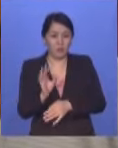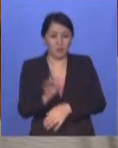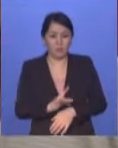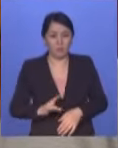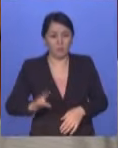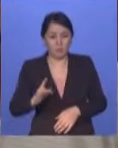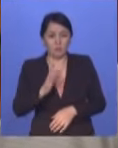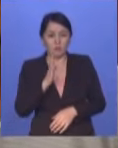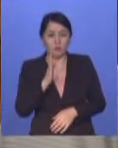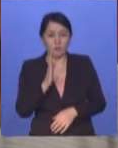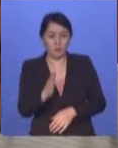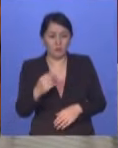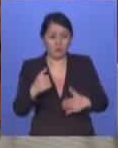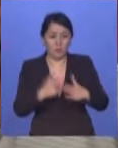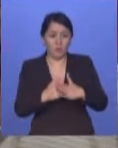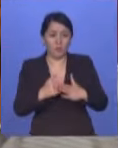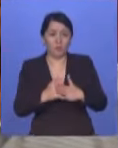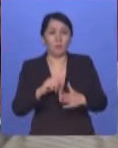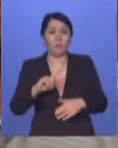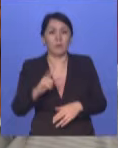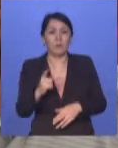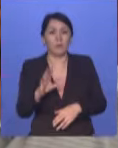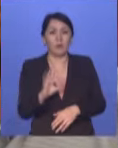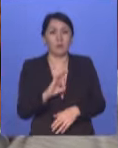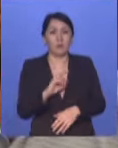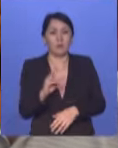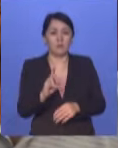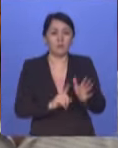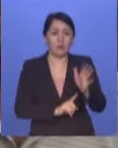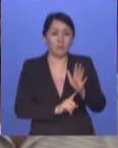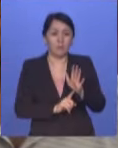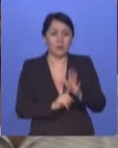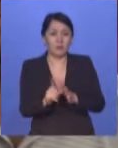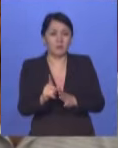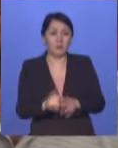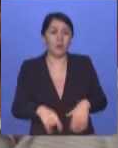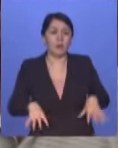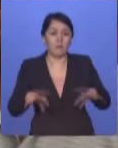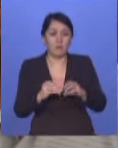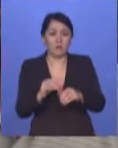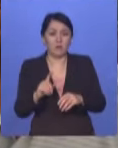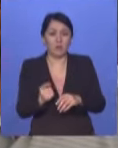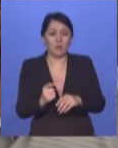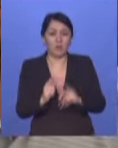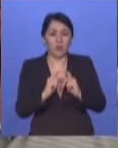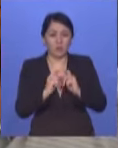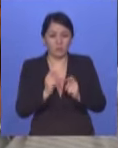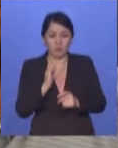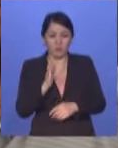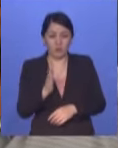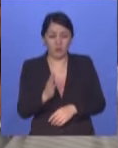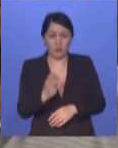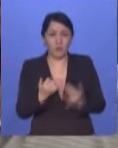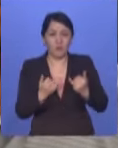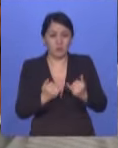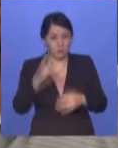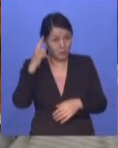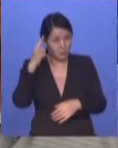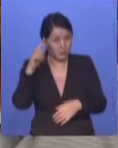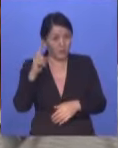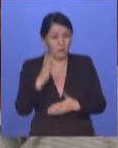государства, будут до 1 октября, до начала отопительного сезона, все ключи будут вручены. Сегодня вы знаете, как мы